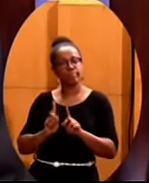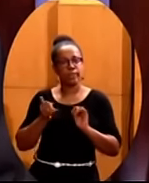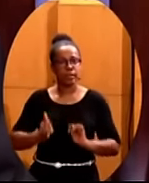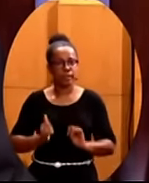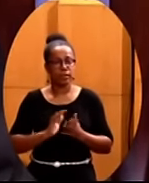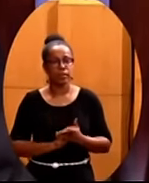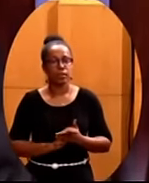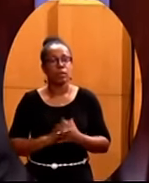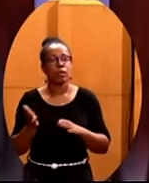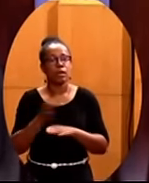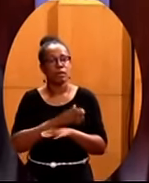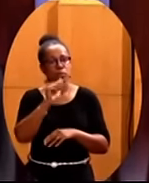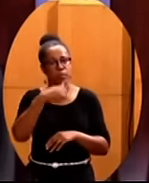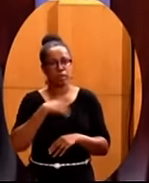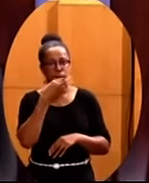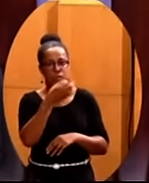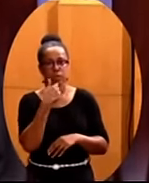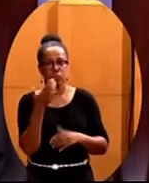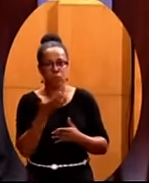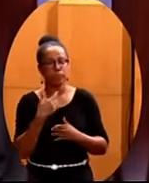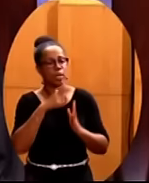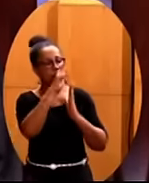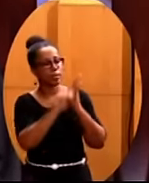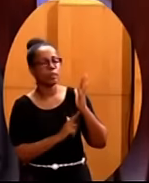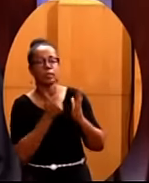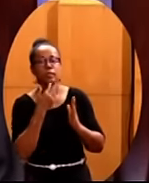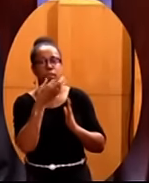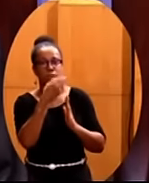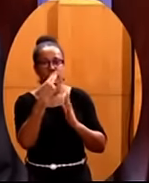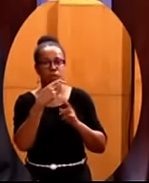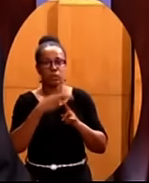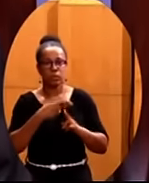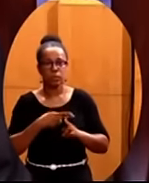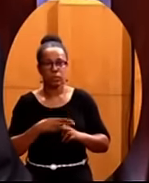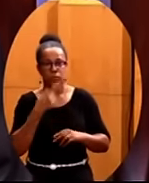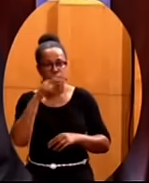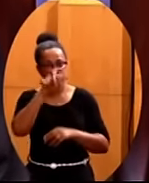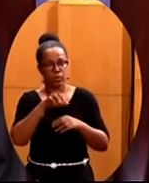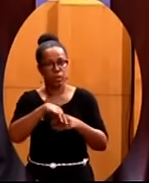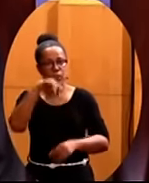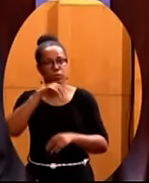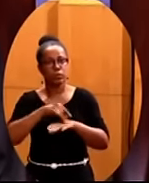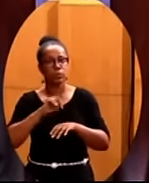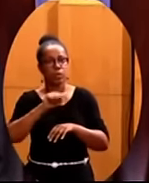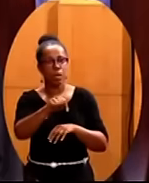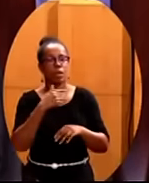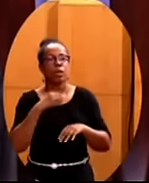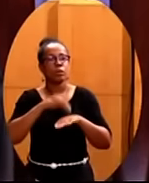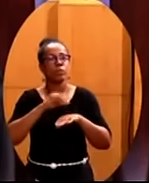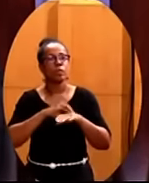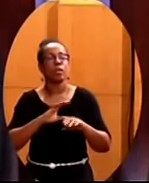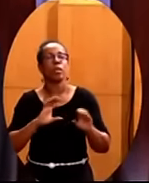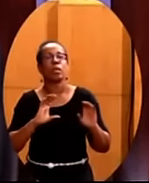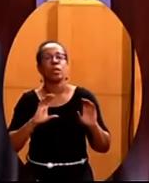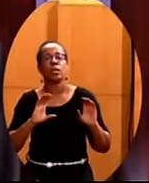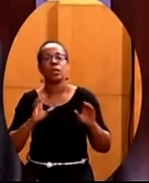tribune permettez-moi de lire la liste des élus du conseil